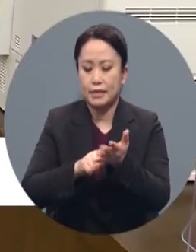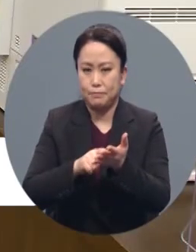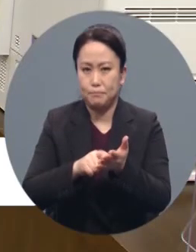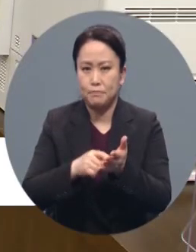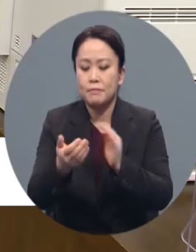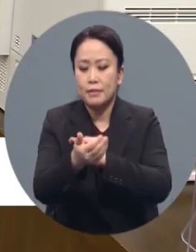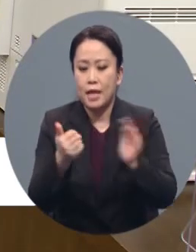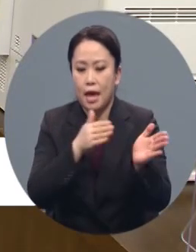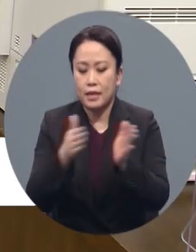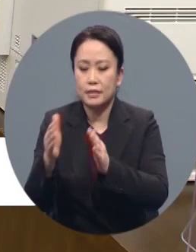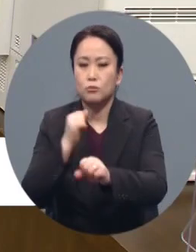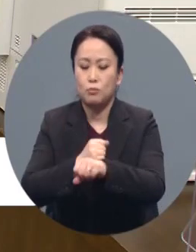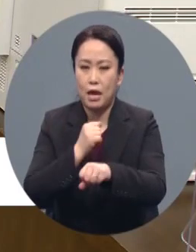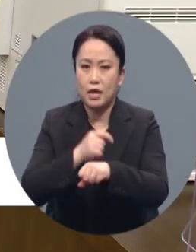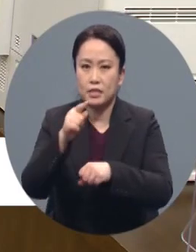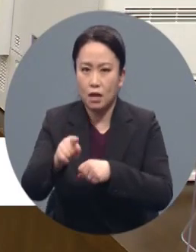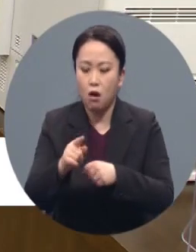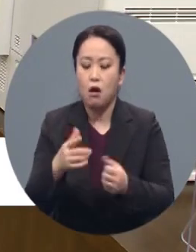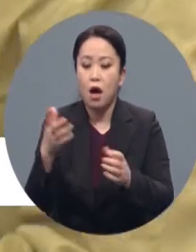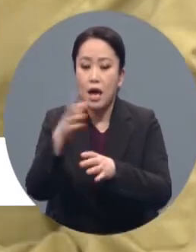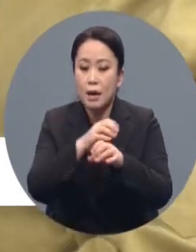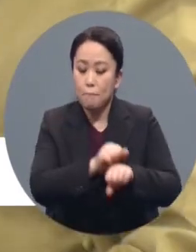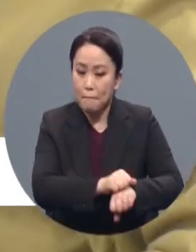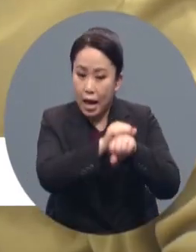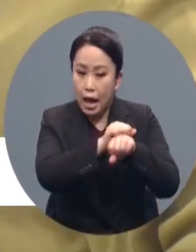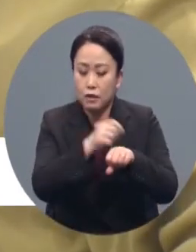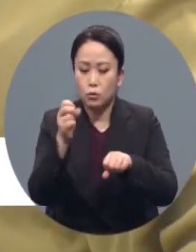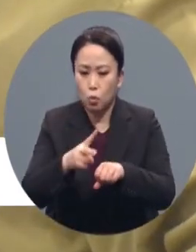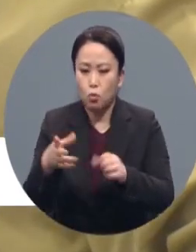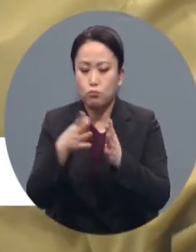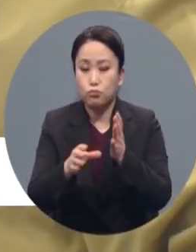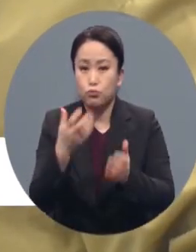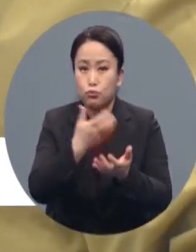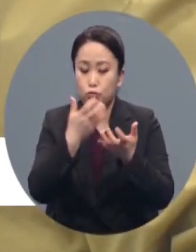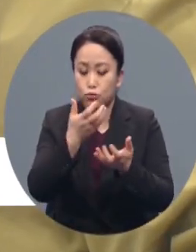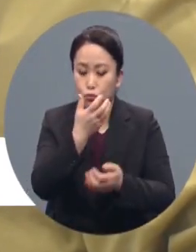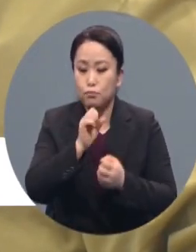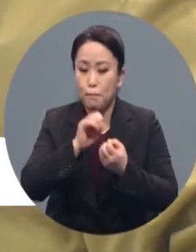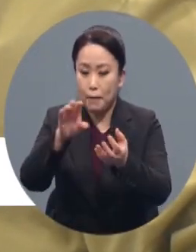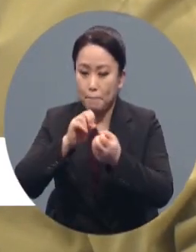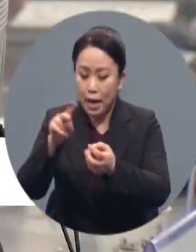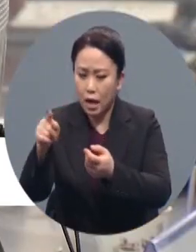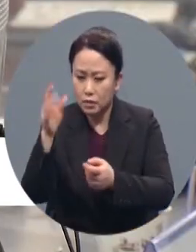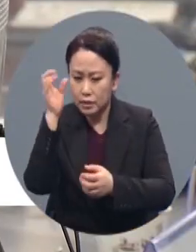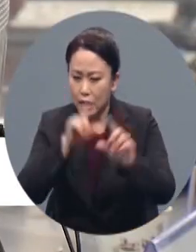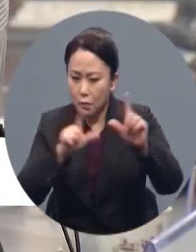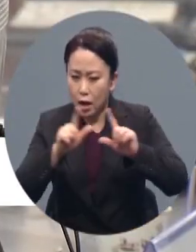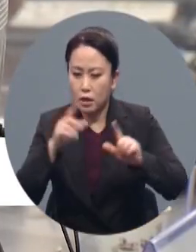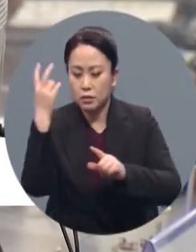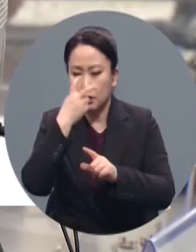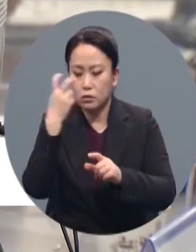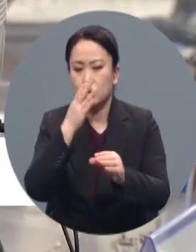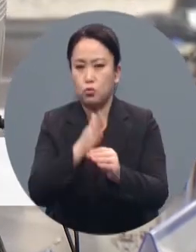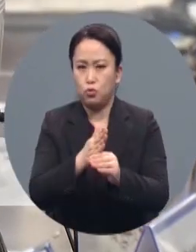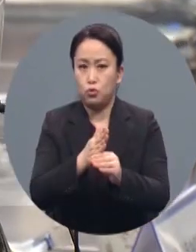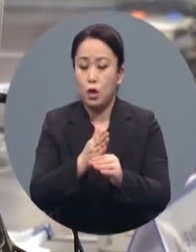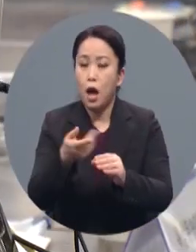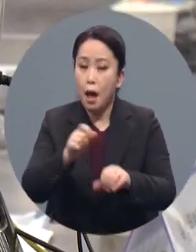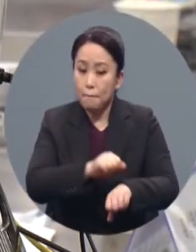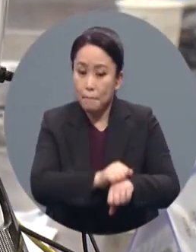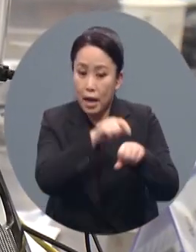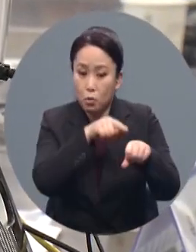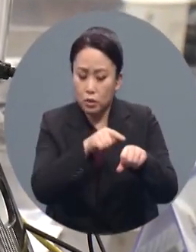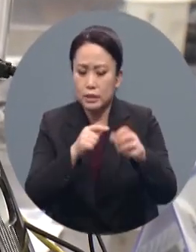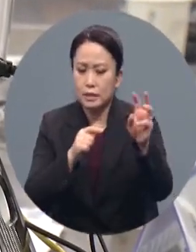편성해 장치율과 물류 이송 상황을 점검 중입니다. 현재 부산항의 장치율은 80% 수준. 그러나